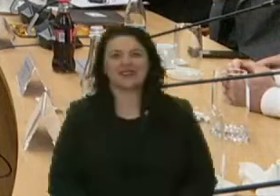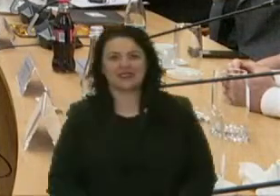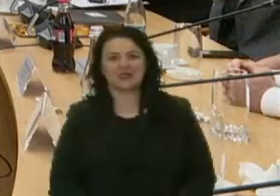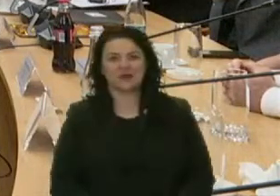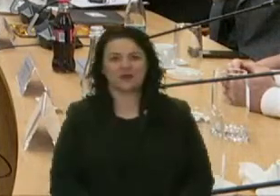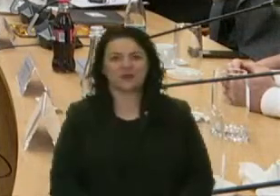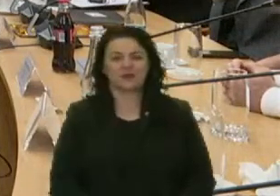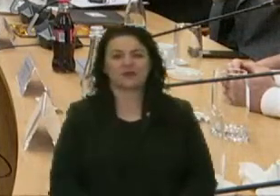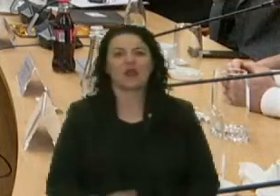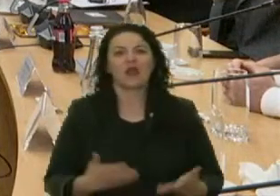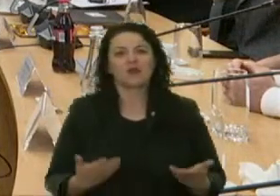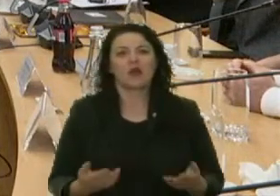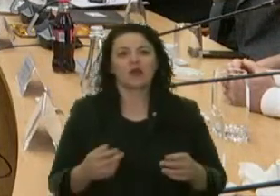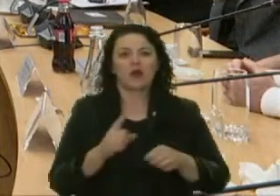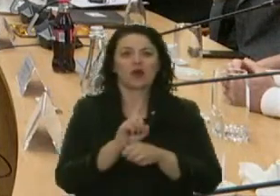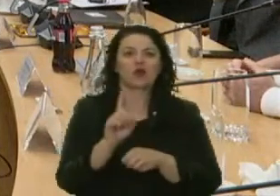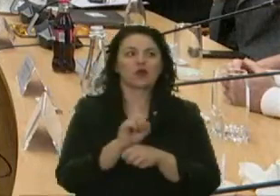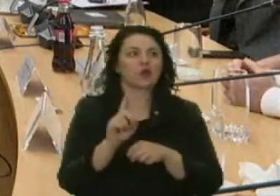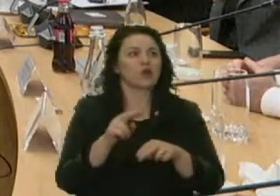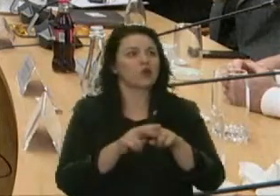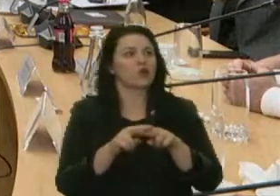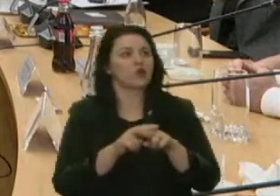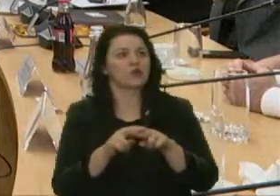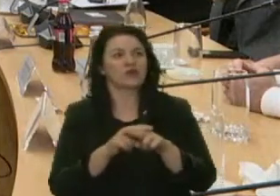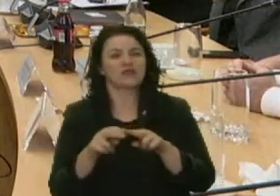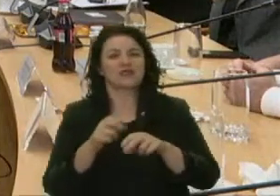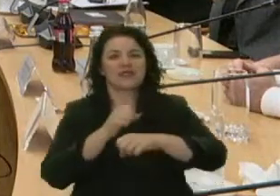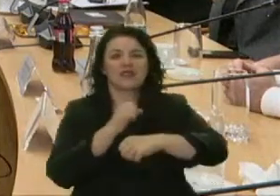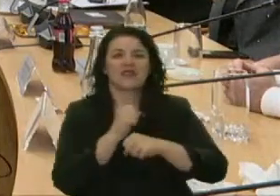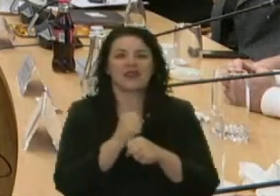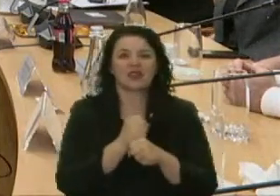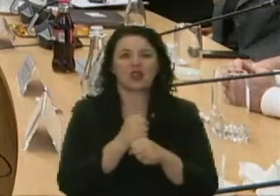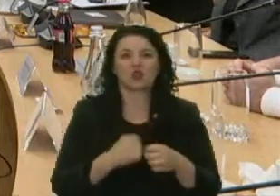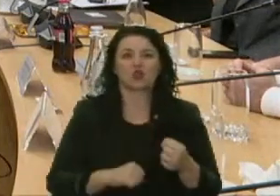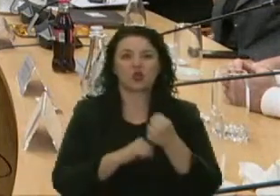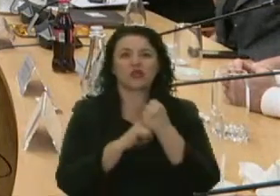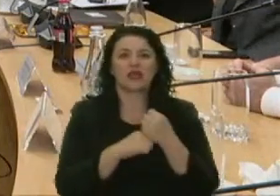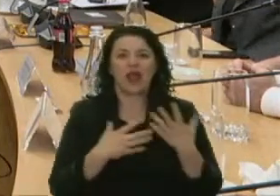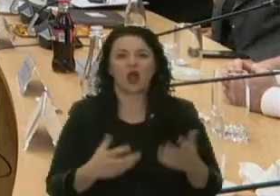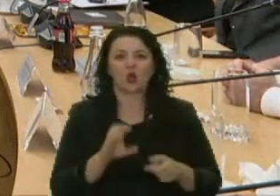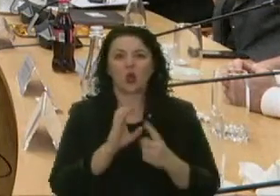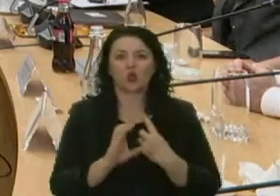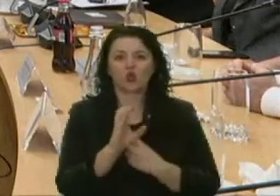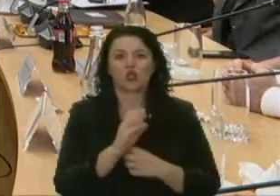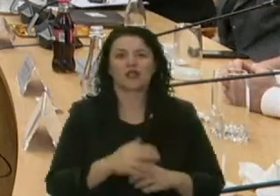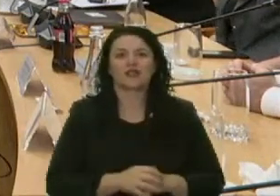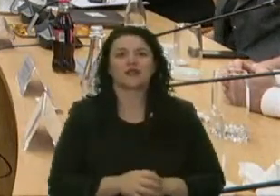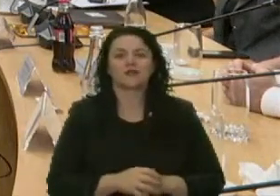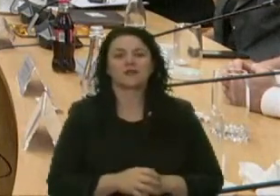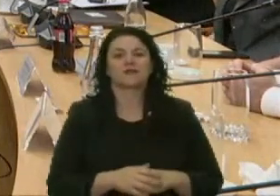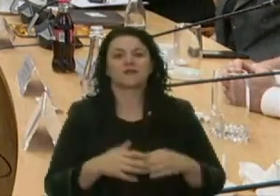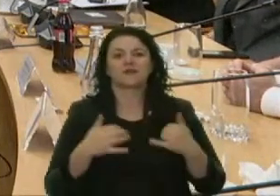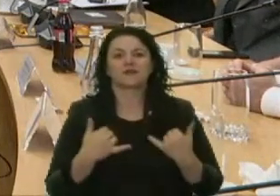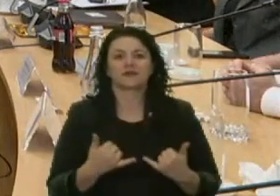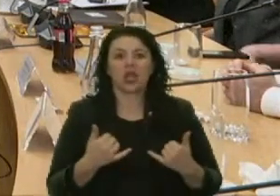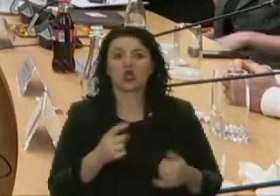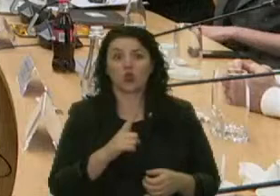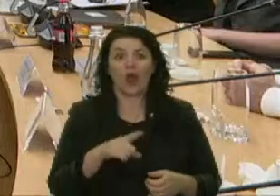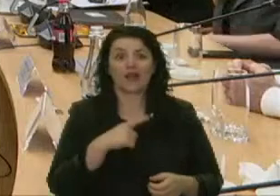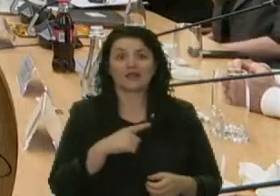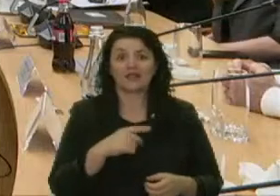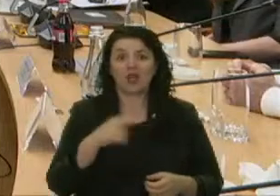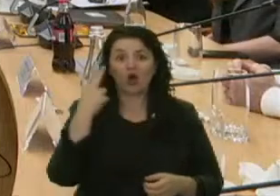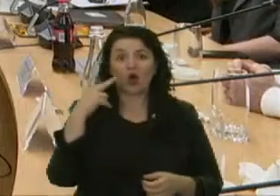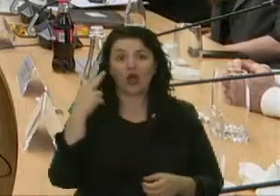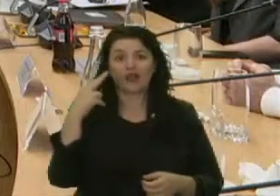pentru modul în care se organizează toată susținerea culturii la Cluj și pentru faptul că nu există o coer